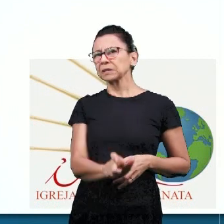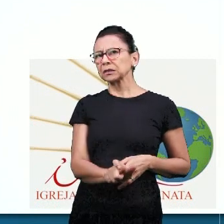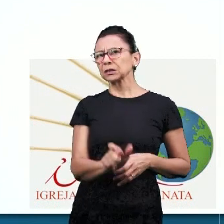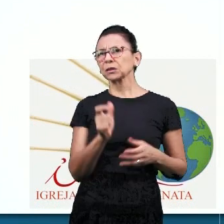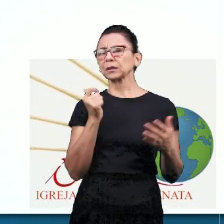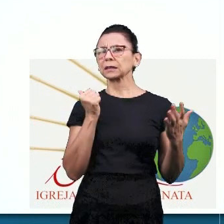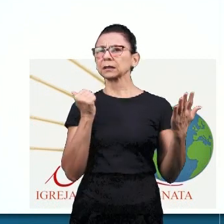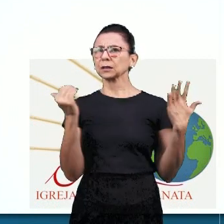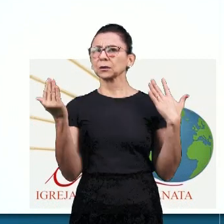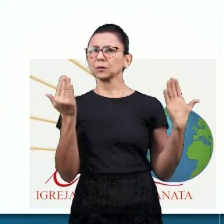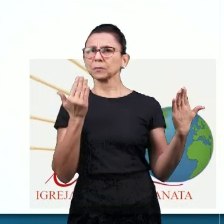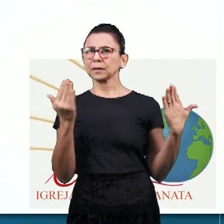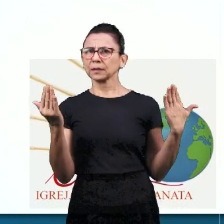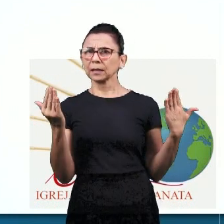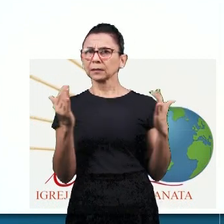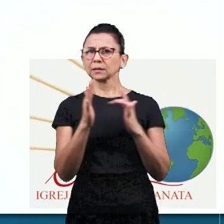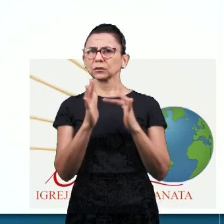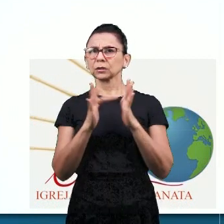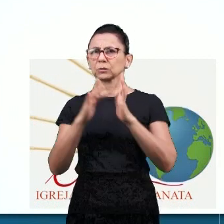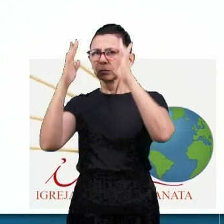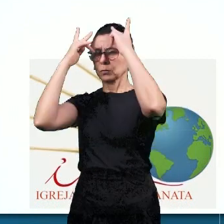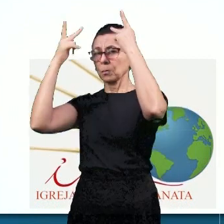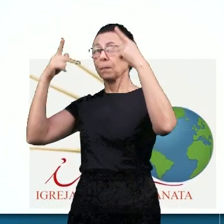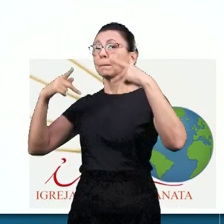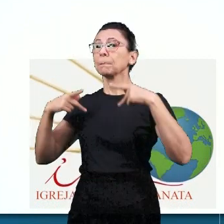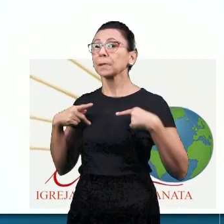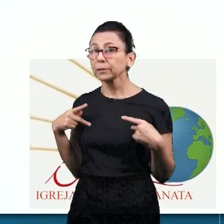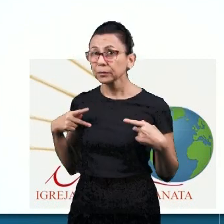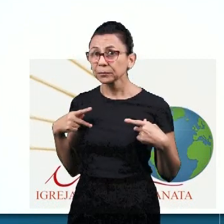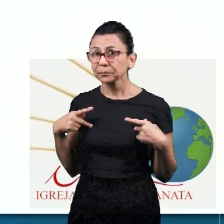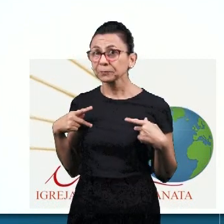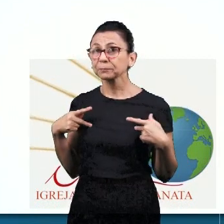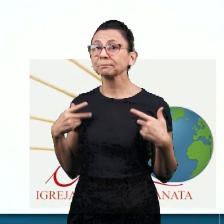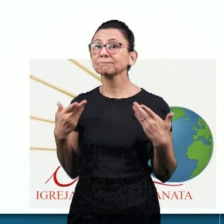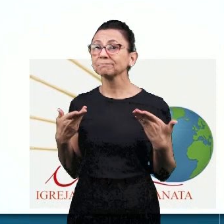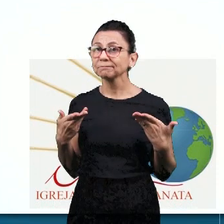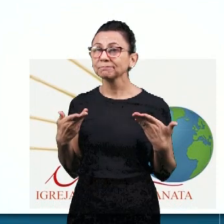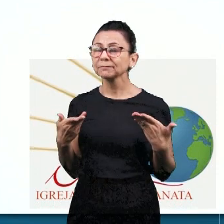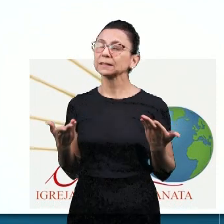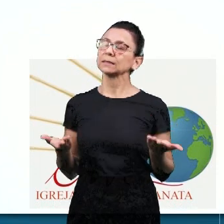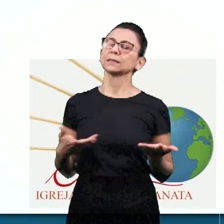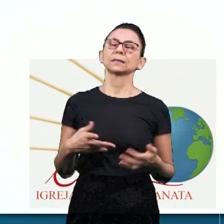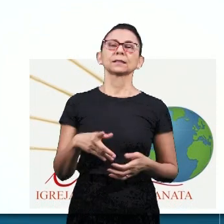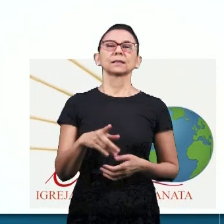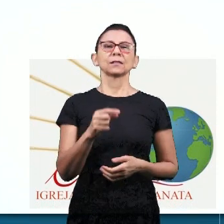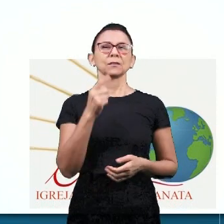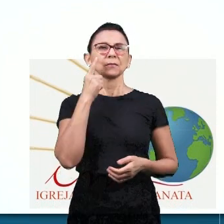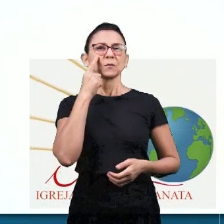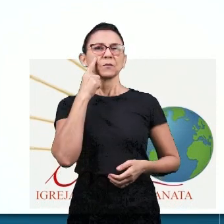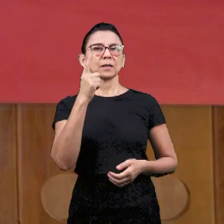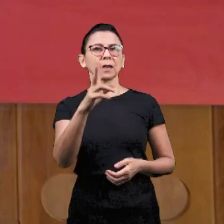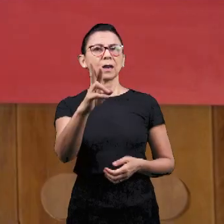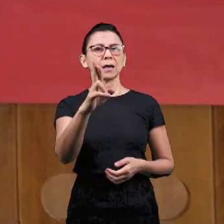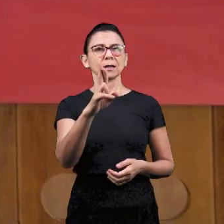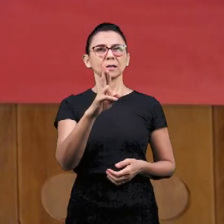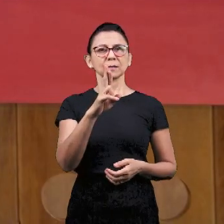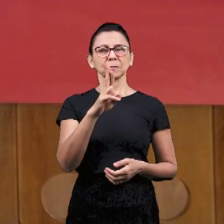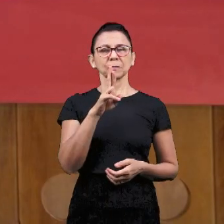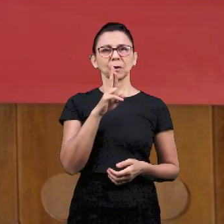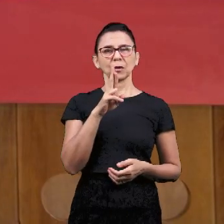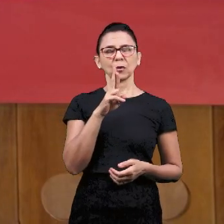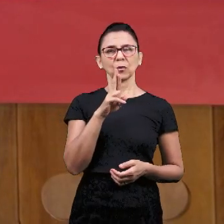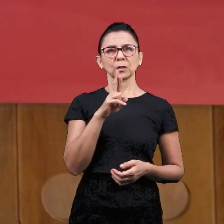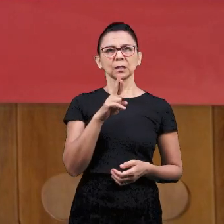Jésus comme homme? Donc la réponse à cette question, elle sera donnée tout d'abord par notre